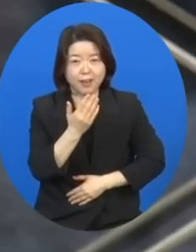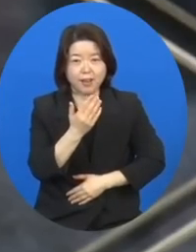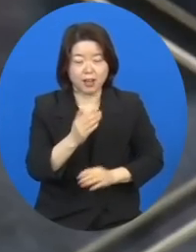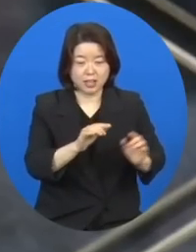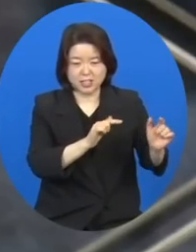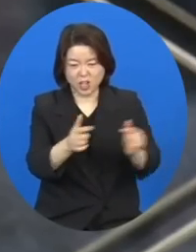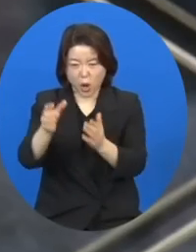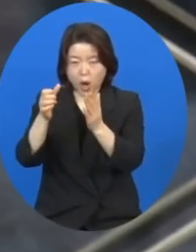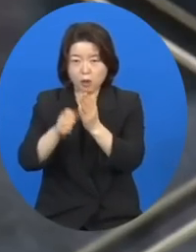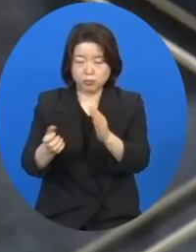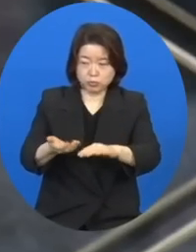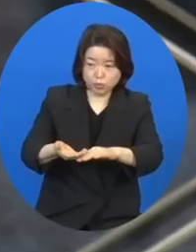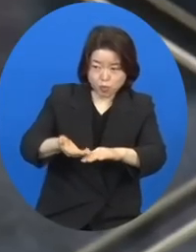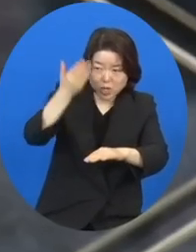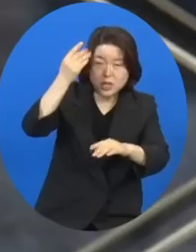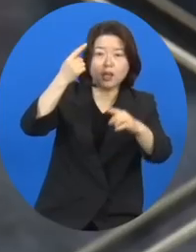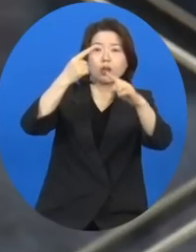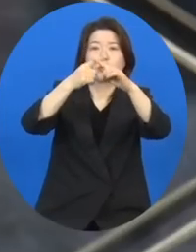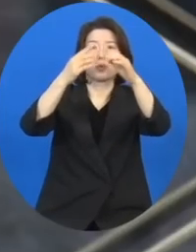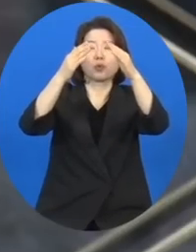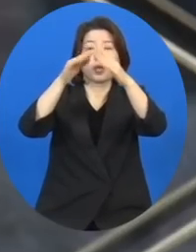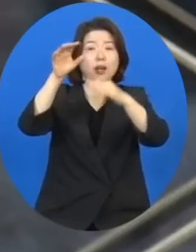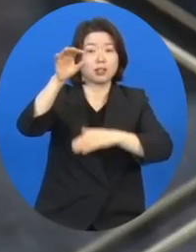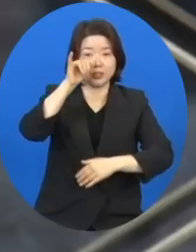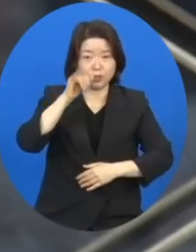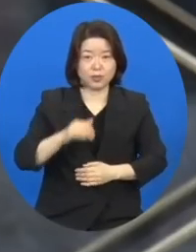만물 위에 교회가 있대요.